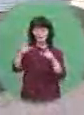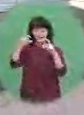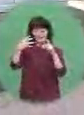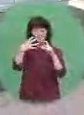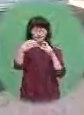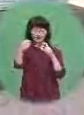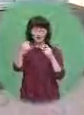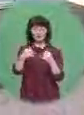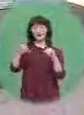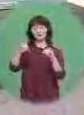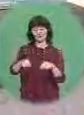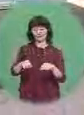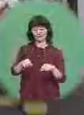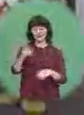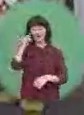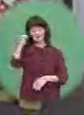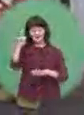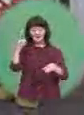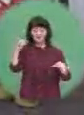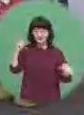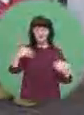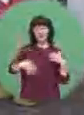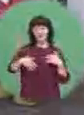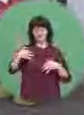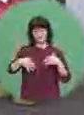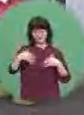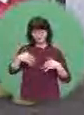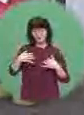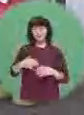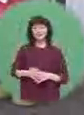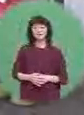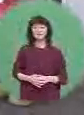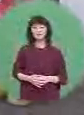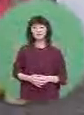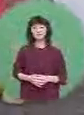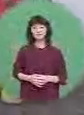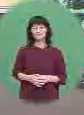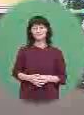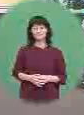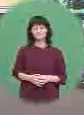を撮れるイベントを親子で楽しむ姿が見られました